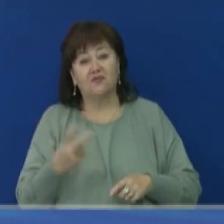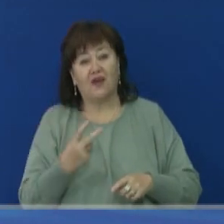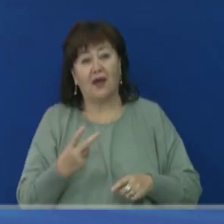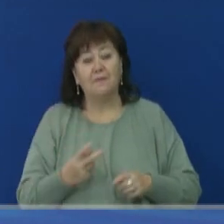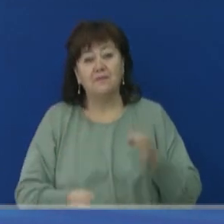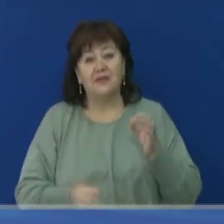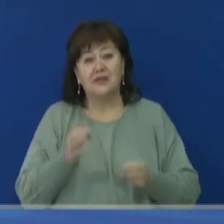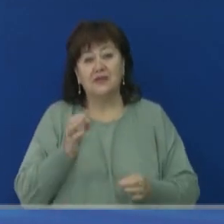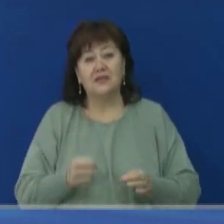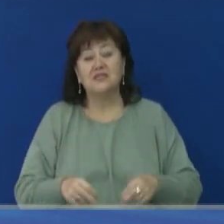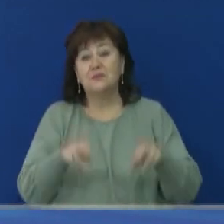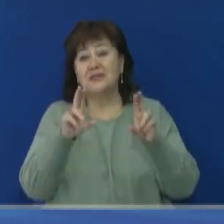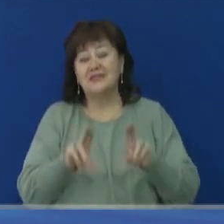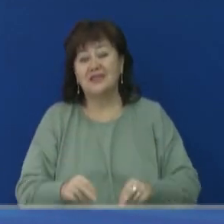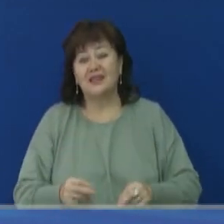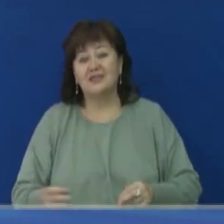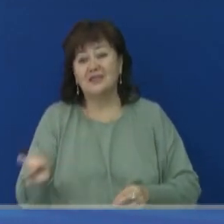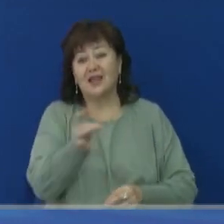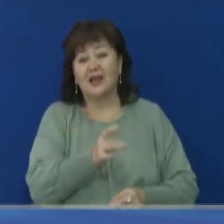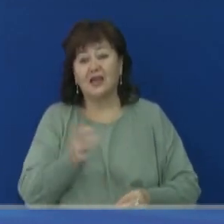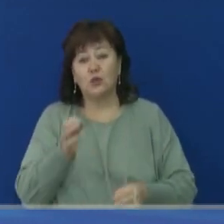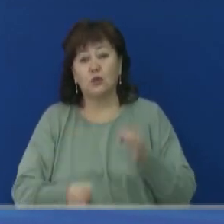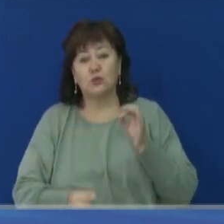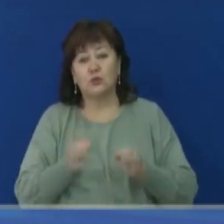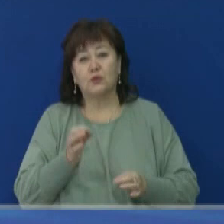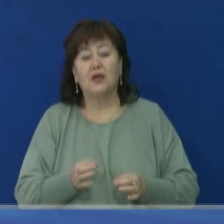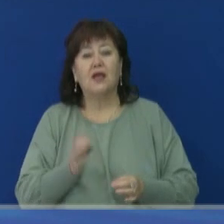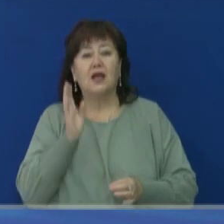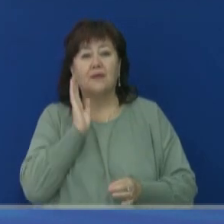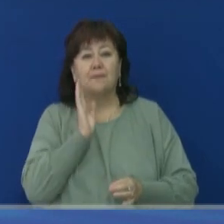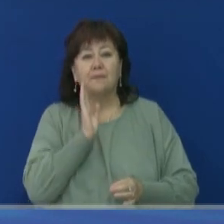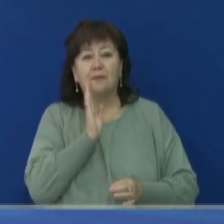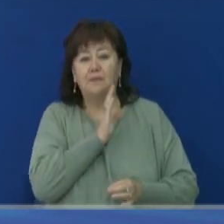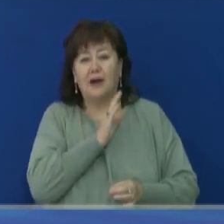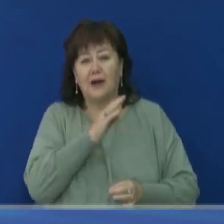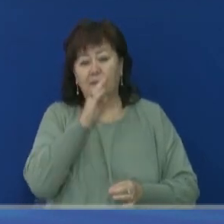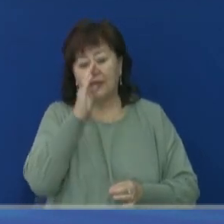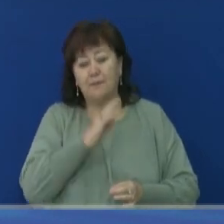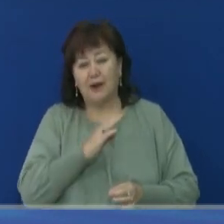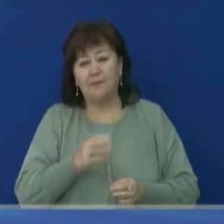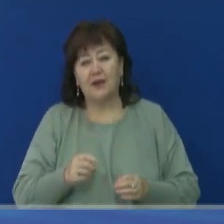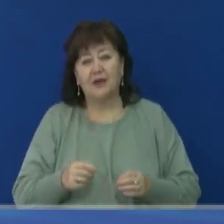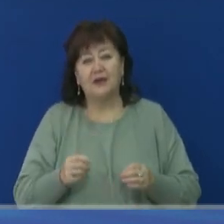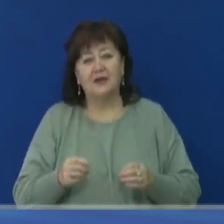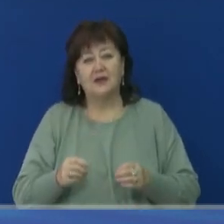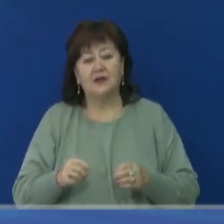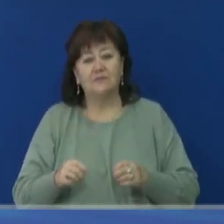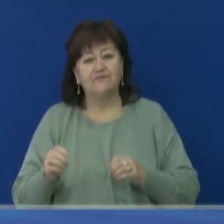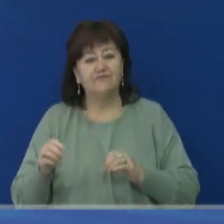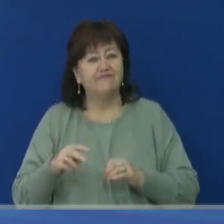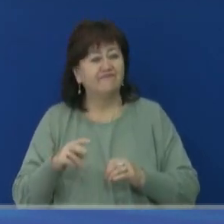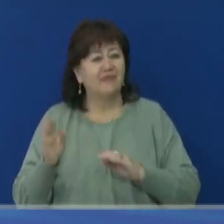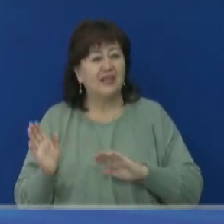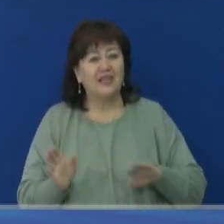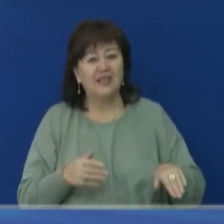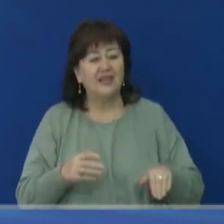істері жөніндегі мамандандырылған ауданаралық сотында әкелікті тану, атана құқығынан айыру мәселесіне қатысты 96 іс қаралған. Бұл ретте